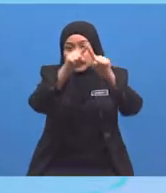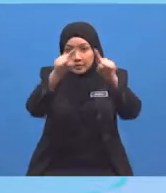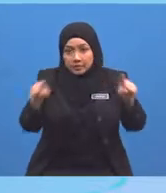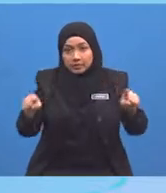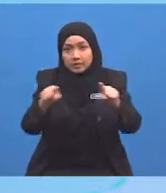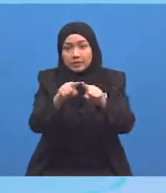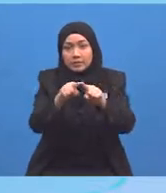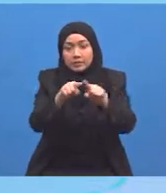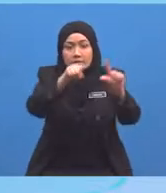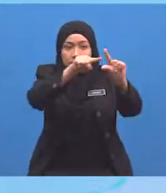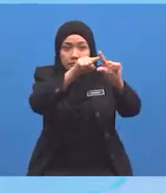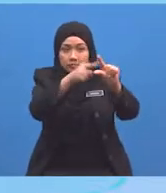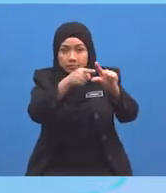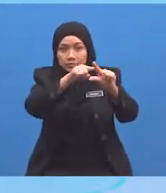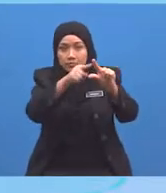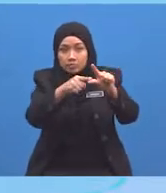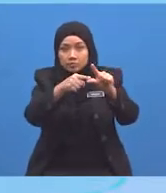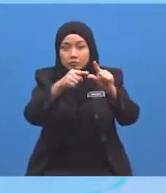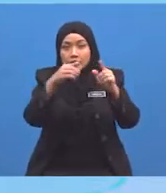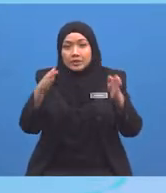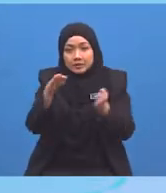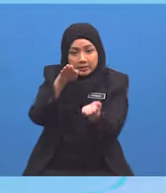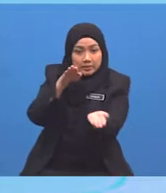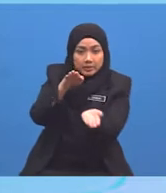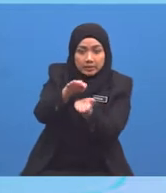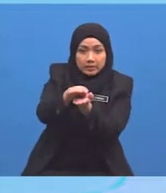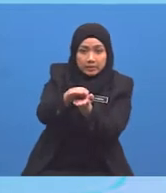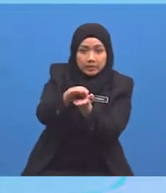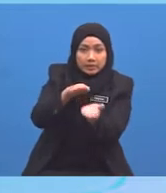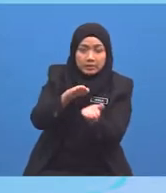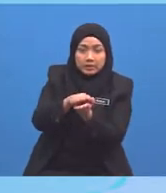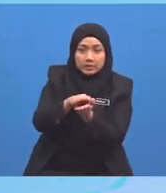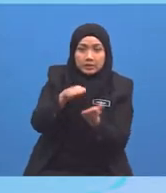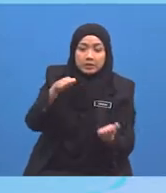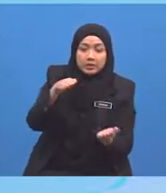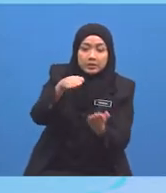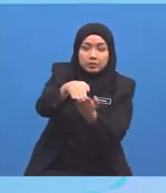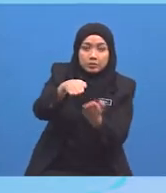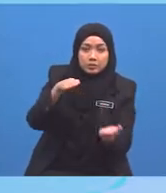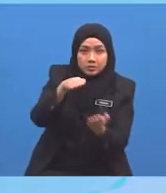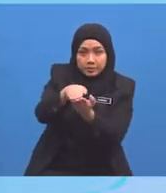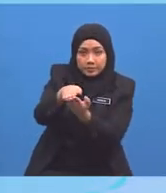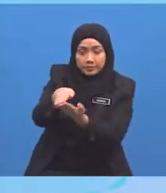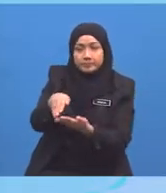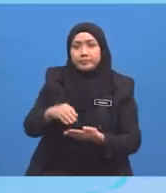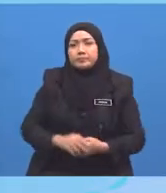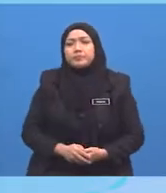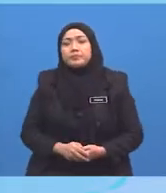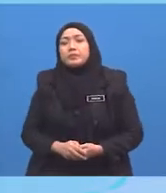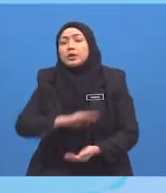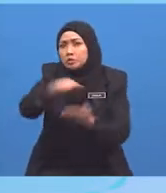segitiga bersudut tirus, di mana semua sudut dalam segitiga